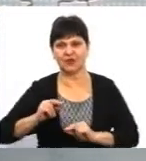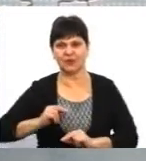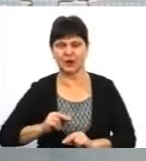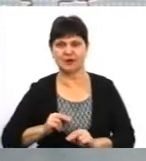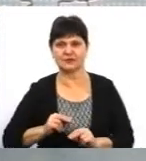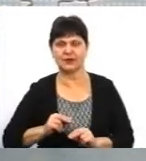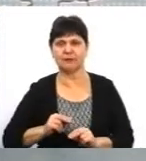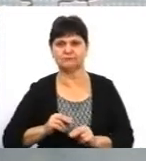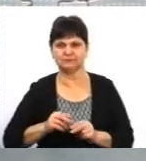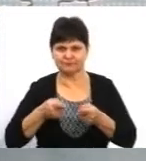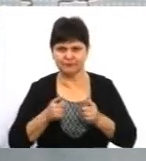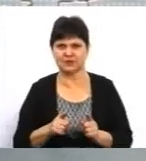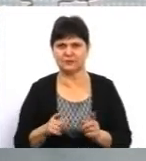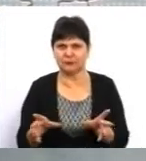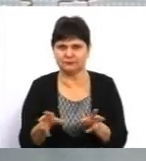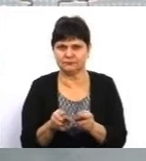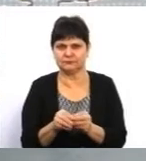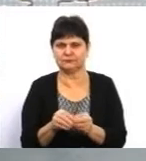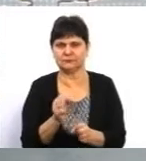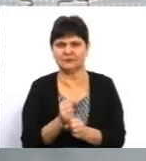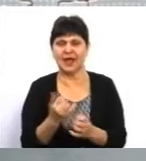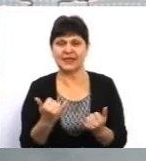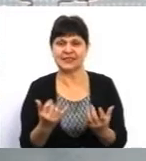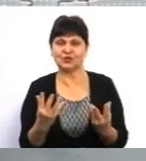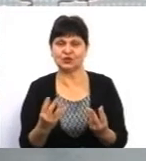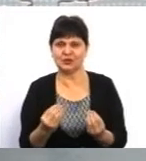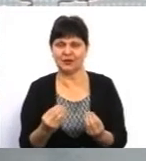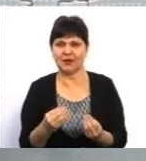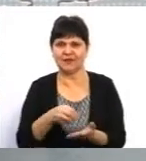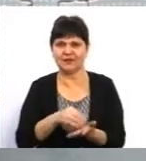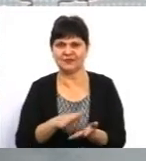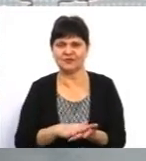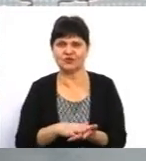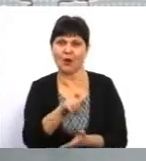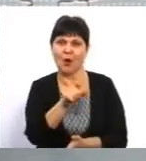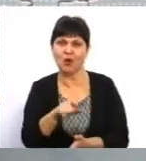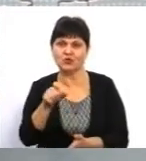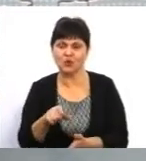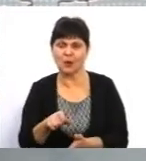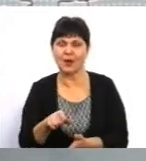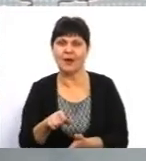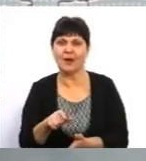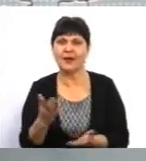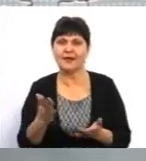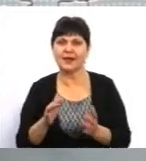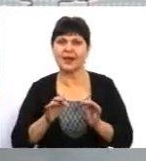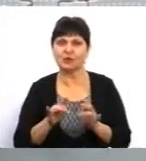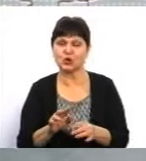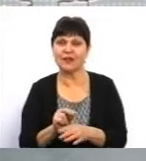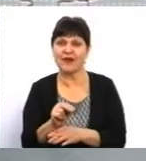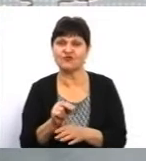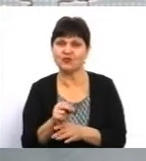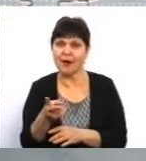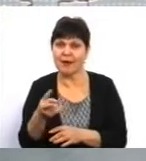дійсно. І на сьогоднішній день визначені певні особи в пологових будинках, які пройшли відповідне навчання,